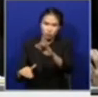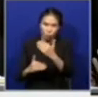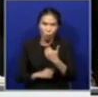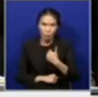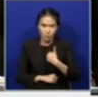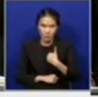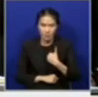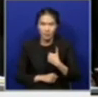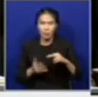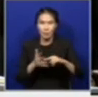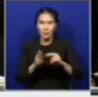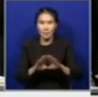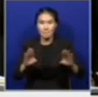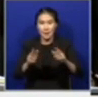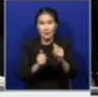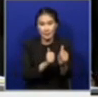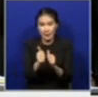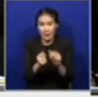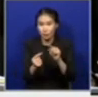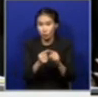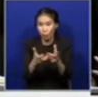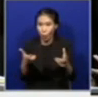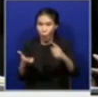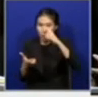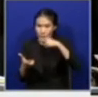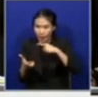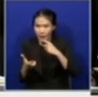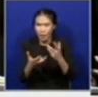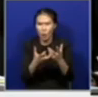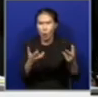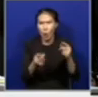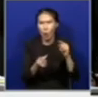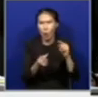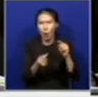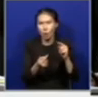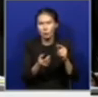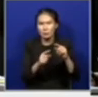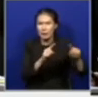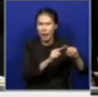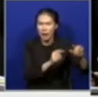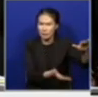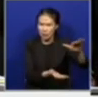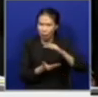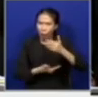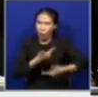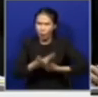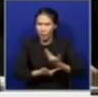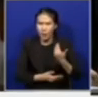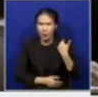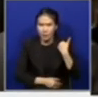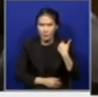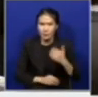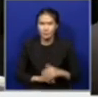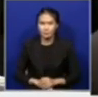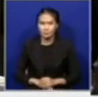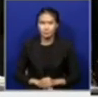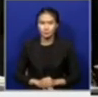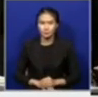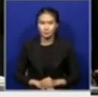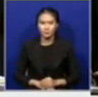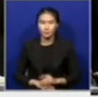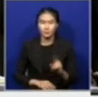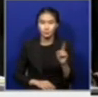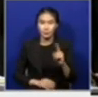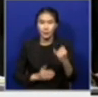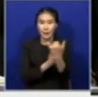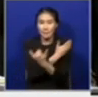ที่ไทยจะต้องเปิดตลาดหรือลดภาษีสินค้าให้กับประเทศสมาชิก CPTPP นั้นก็จะกระทบการจัดเก็บรายได้จ